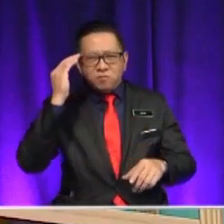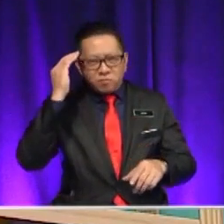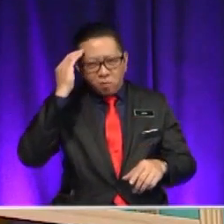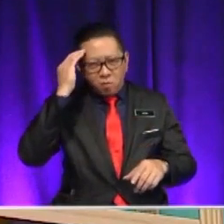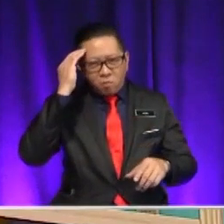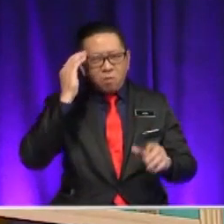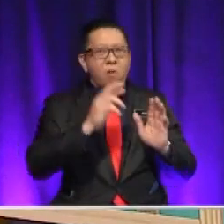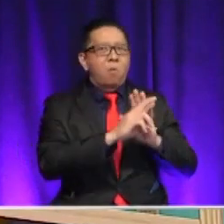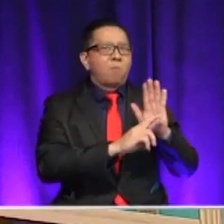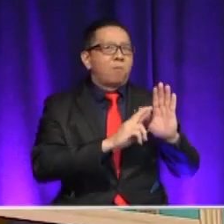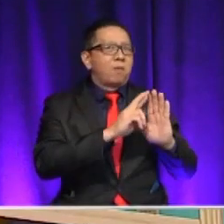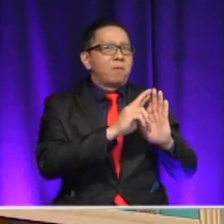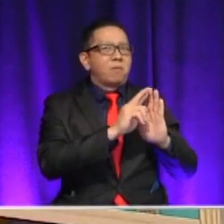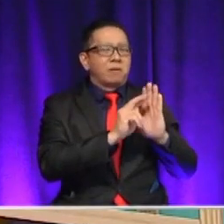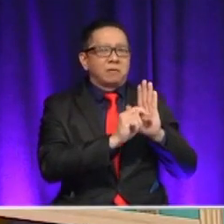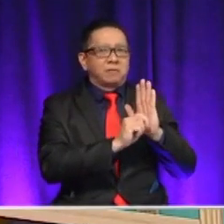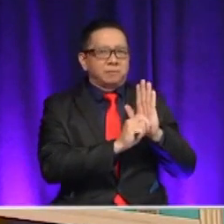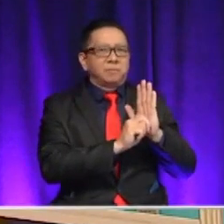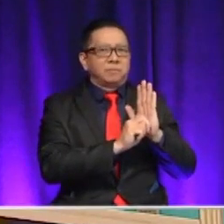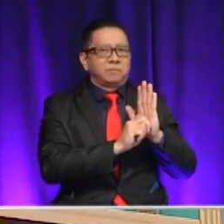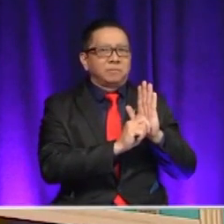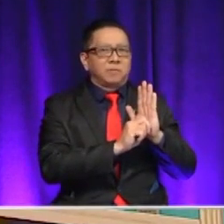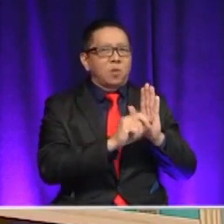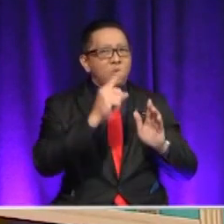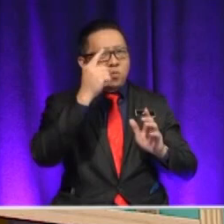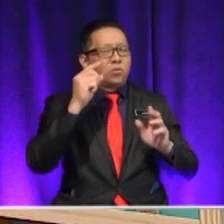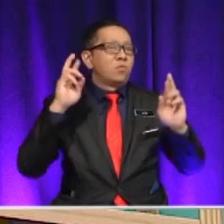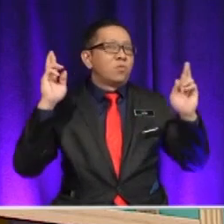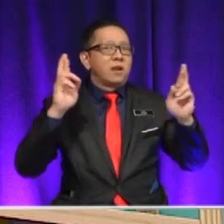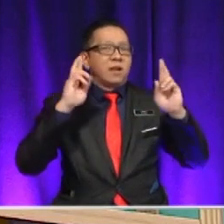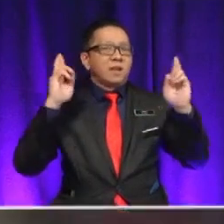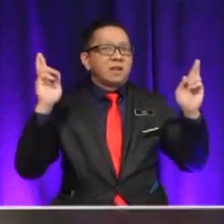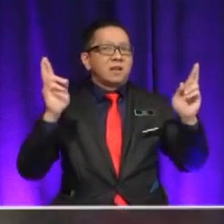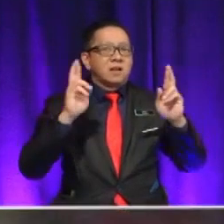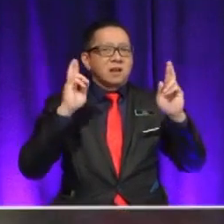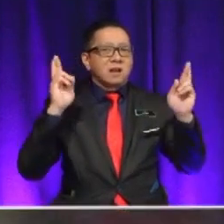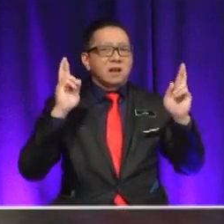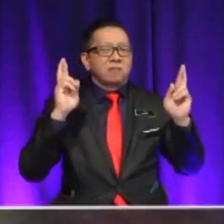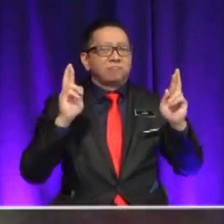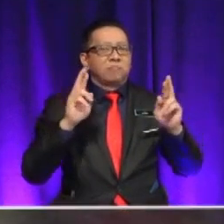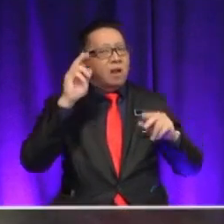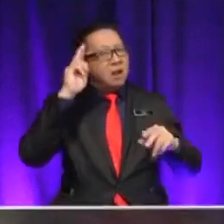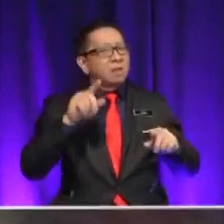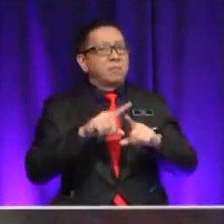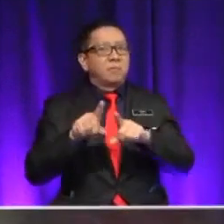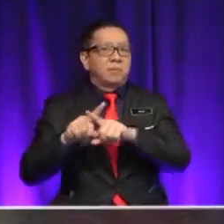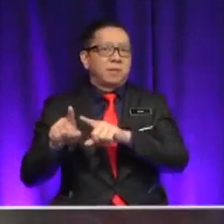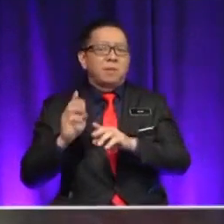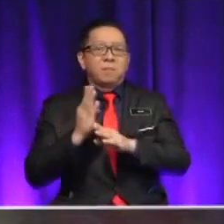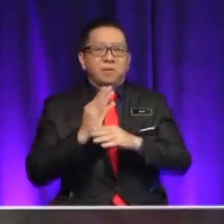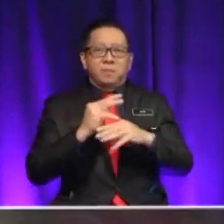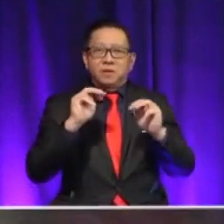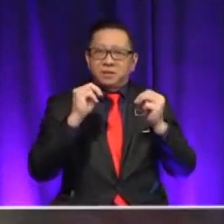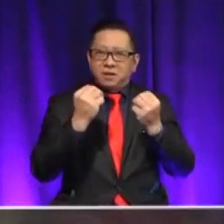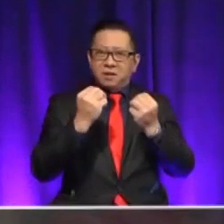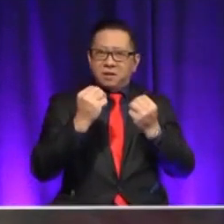tadi, okey, iaitu peranan rukun negara, okey, untuk meraikan kepelbagaian agama dan juga kepercayaan, membentuk masyarakat